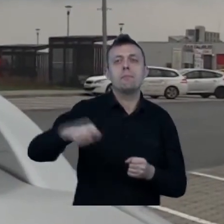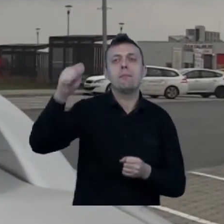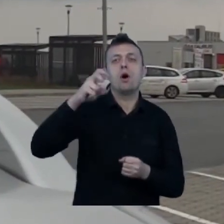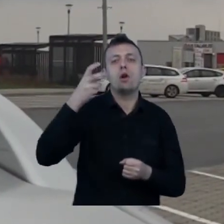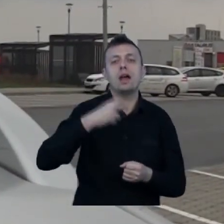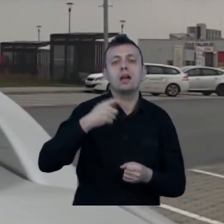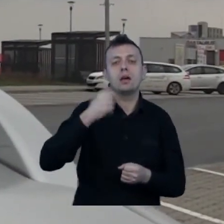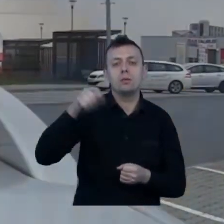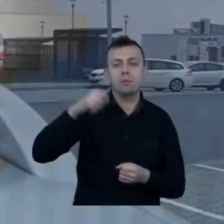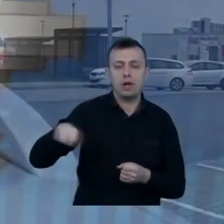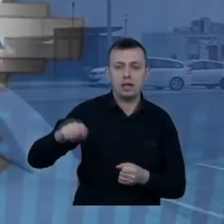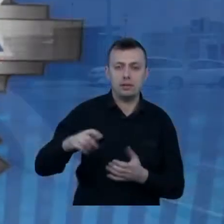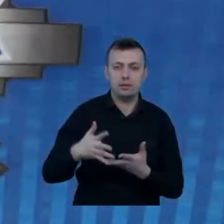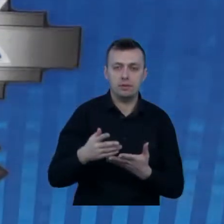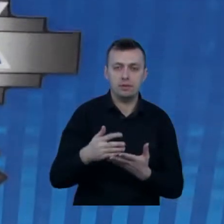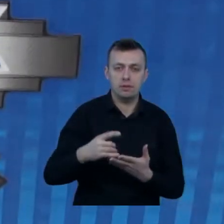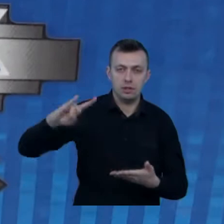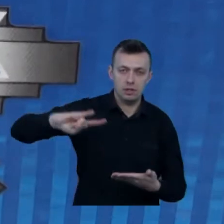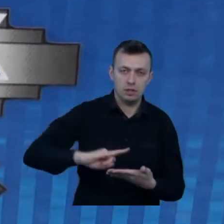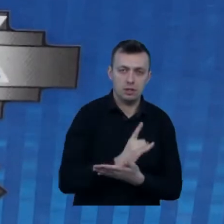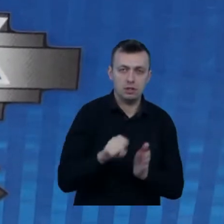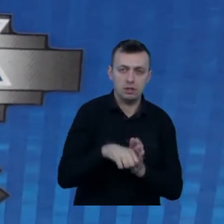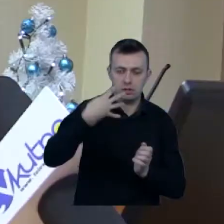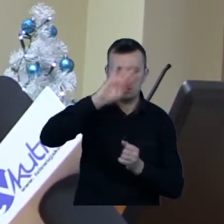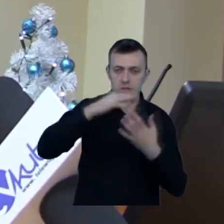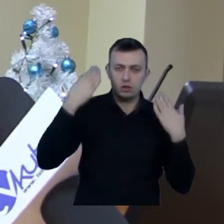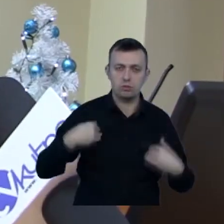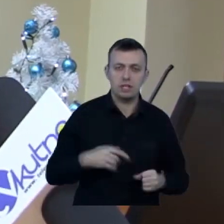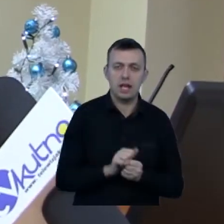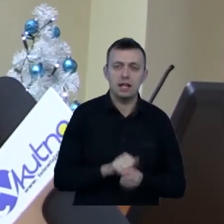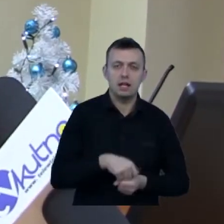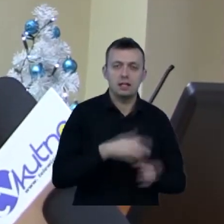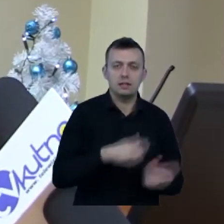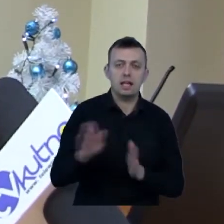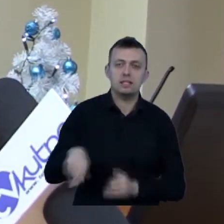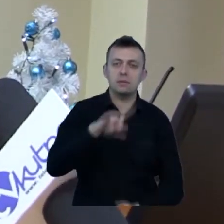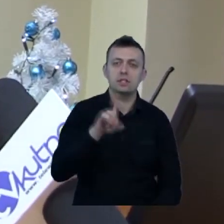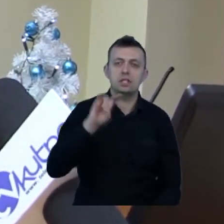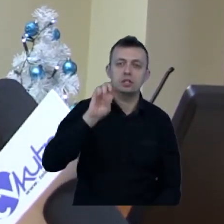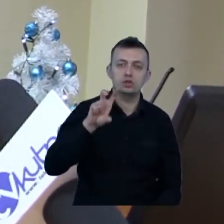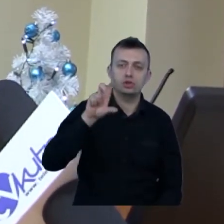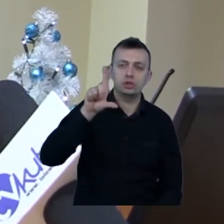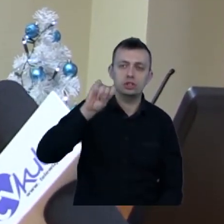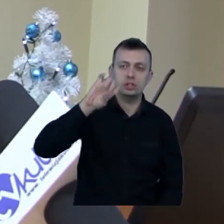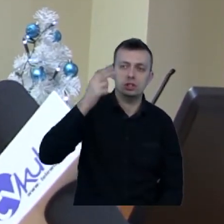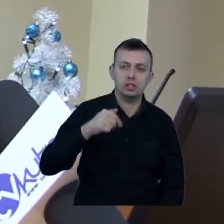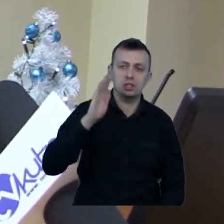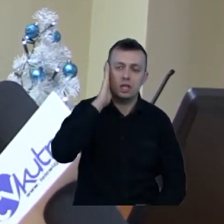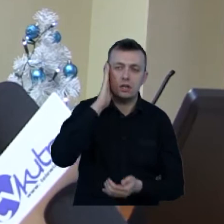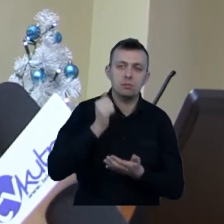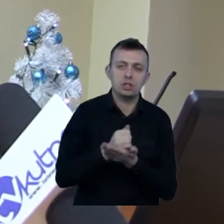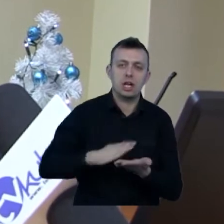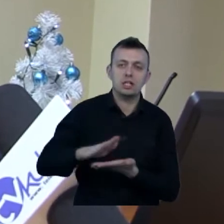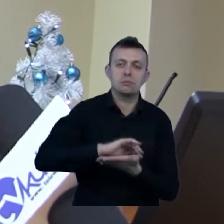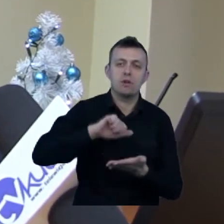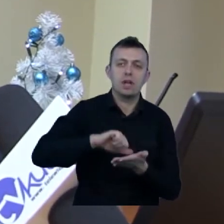miało miejsce 26 grudnia około godziny 17 w Rzychlinie. Kierujący samochodem Opel Corsa, mieszkaniec powiatu gostynińskiego,